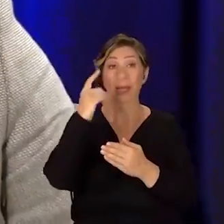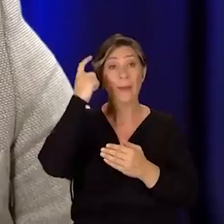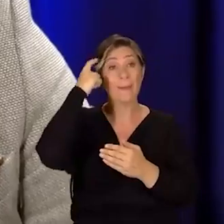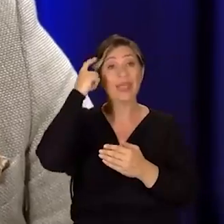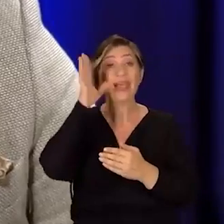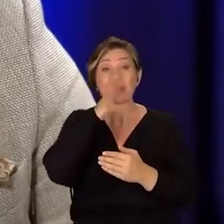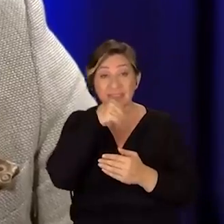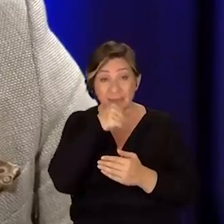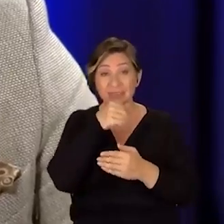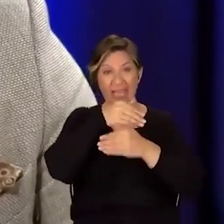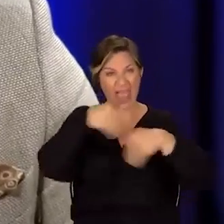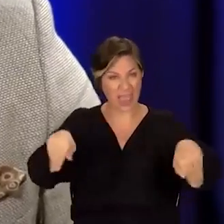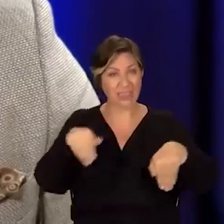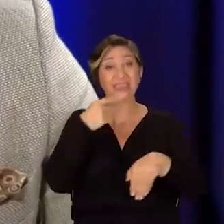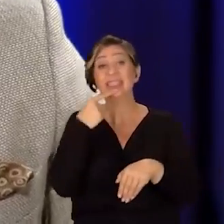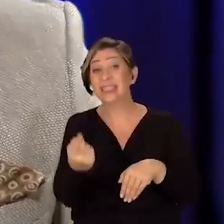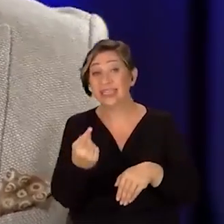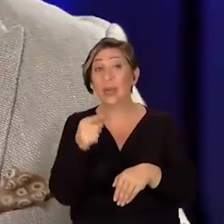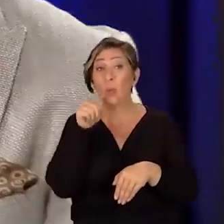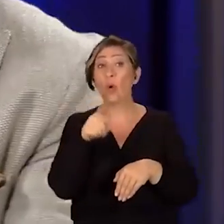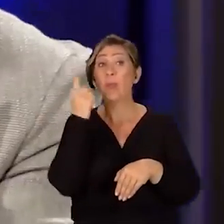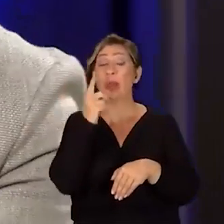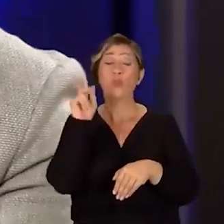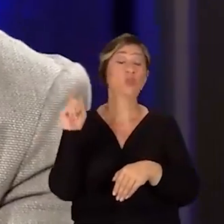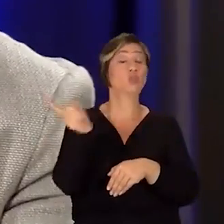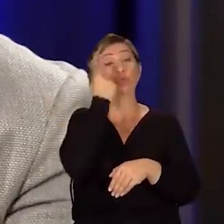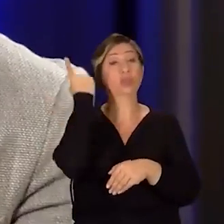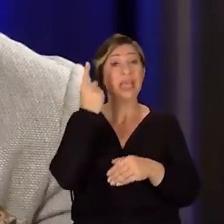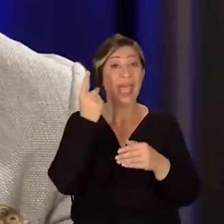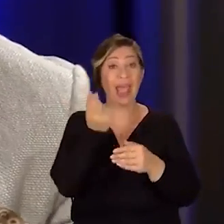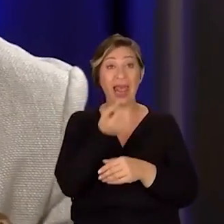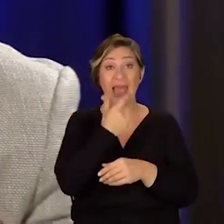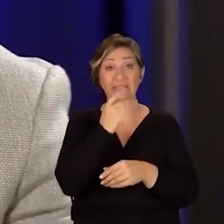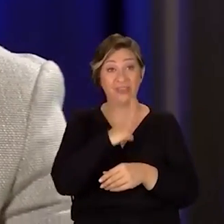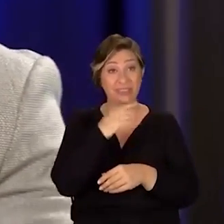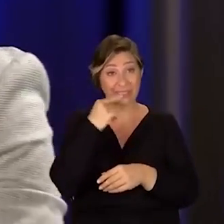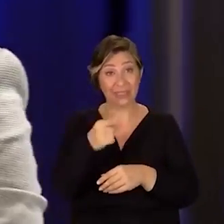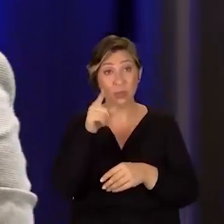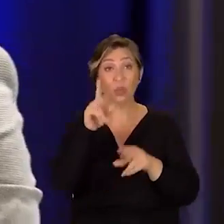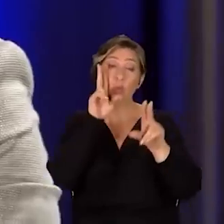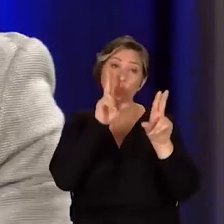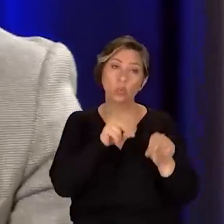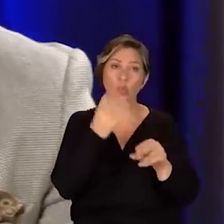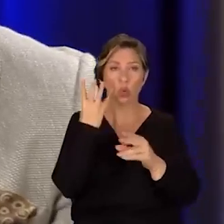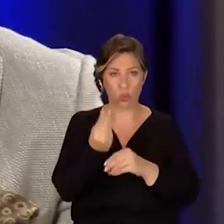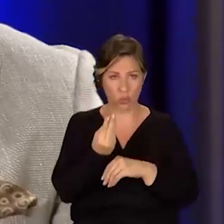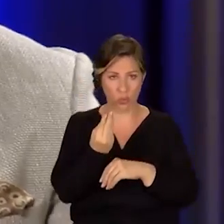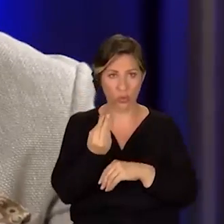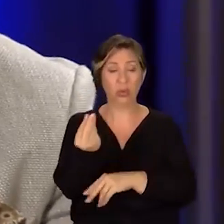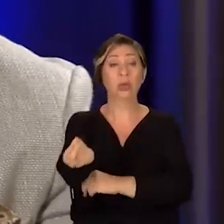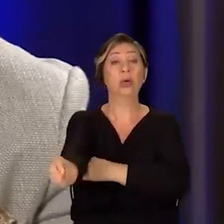Beyninizin yaşlanmasını engelleyeceğiz deseydik. Ve böyle bir mucize ilaç var deseydik yeryüzünde. Bu ilaç uyku olurdu. Yani